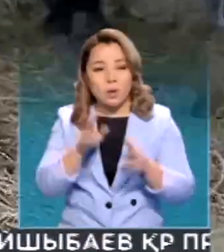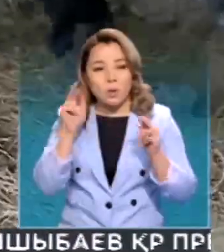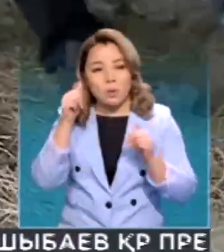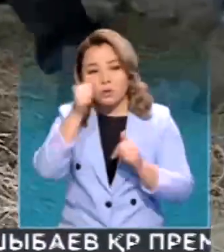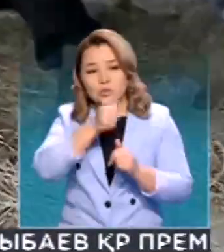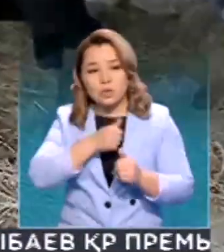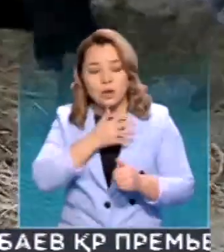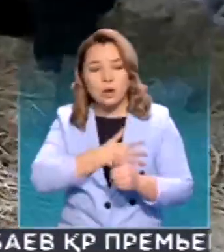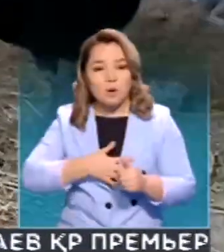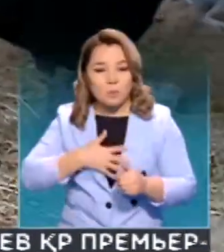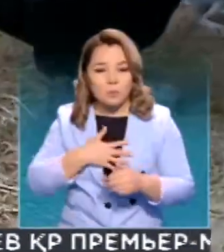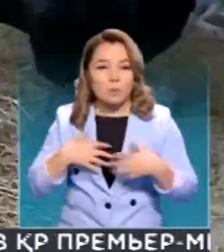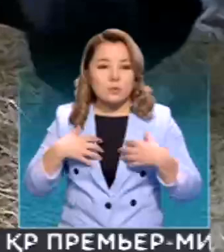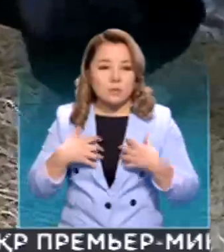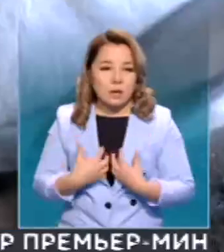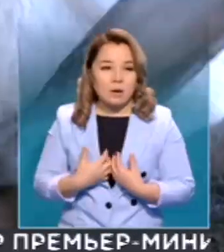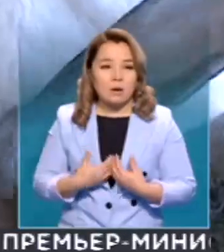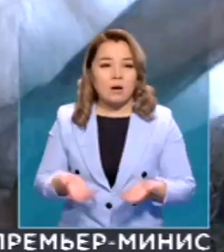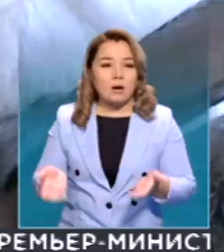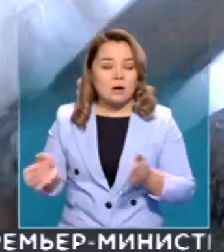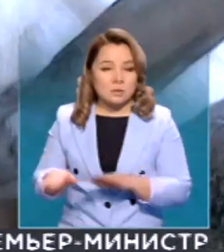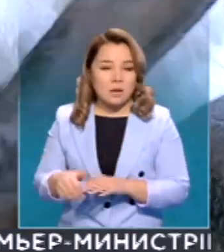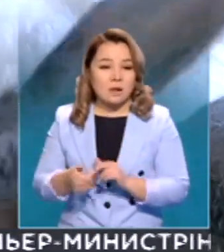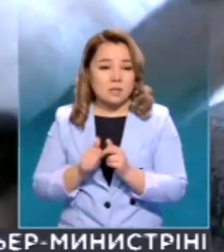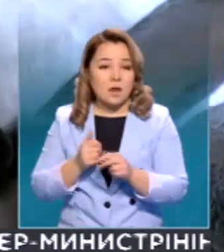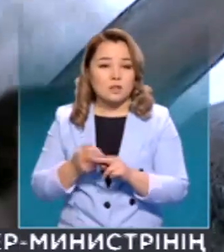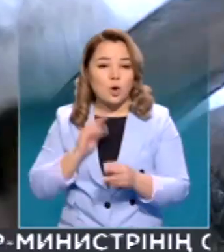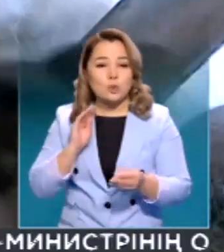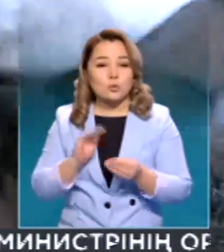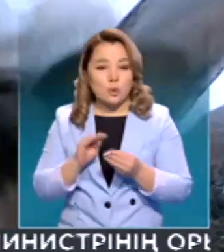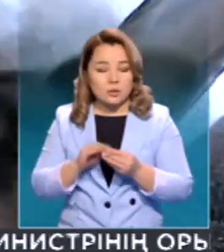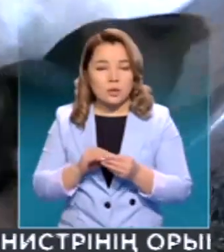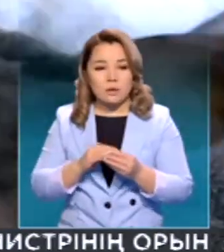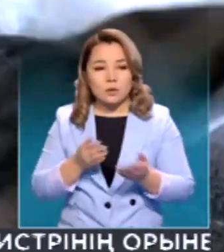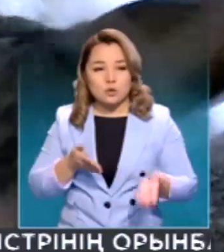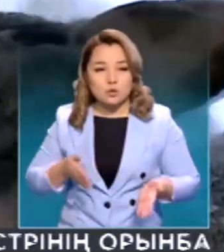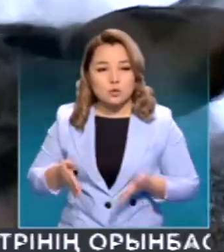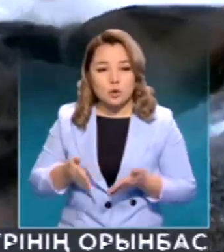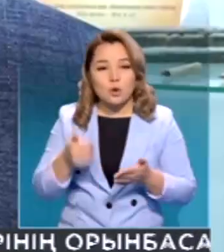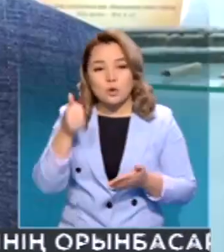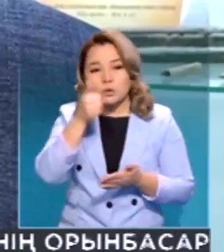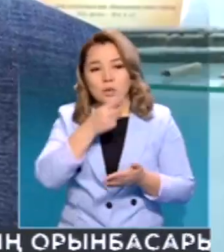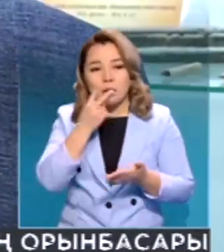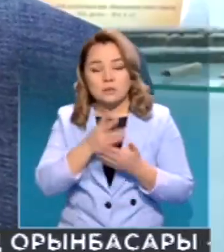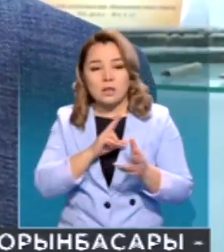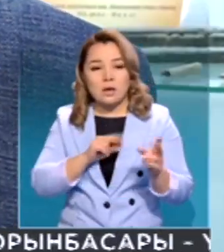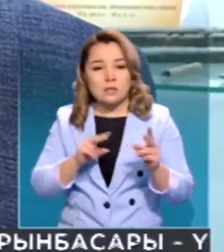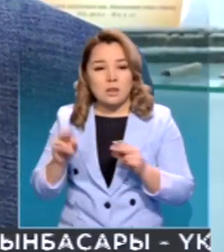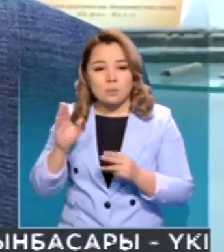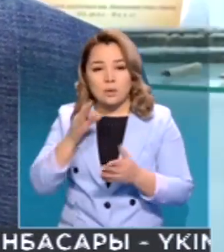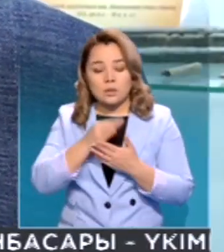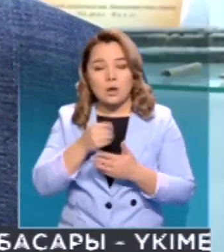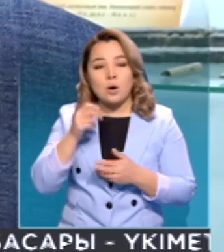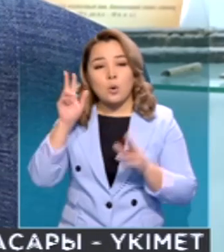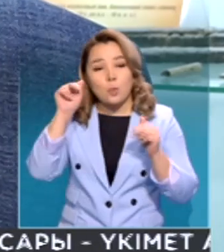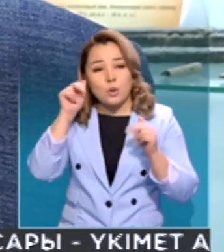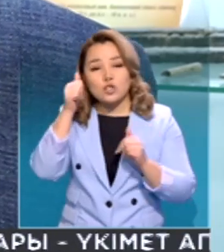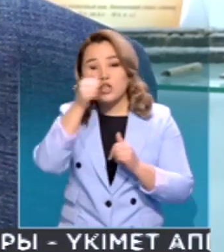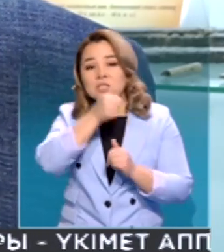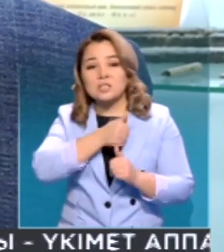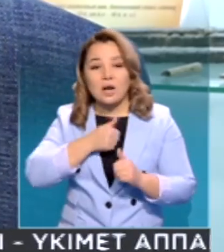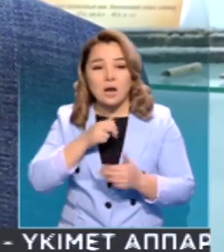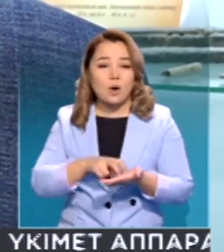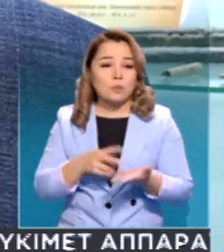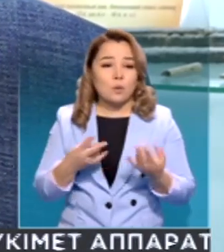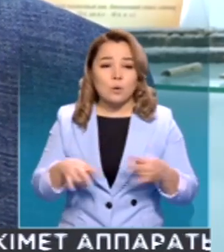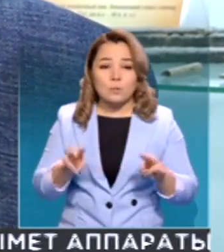Қоянжылы уайым қайғы артта қалатын адамдар үшін тұрақты, тыныш жыл болмақ дейді. Қоянжылынан адамдар